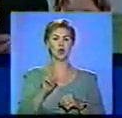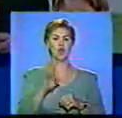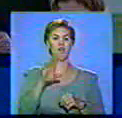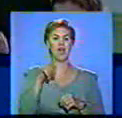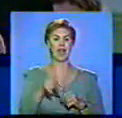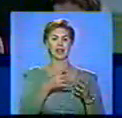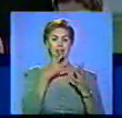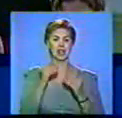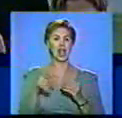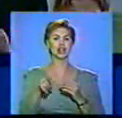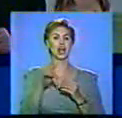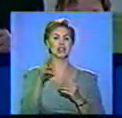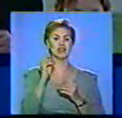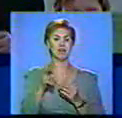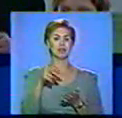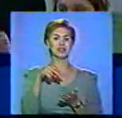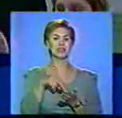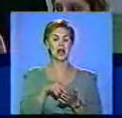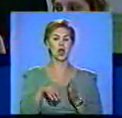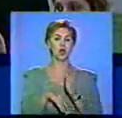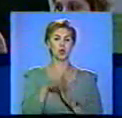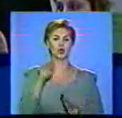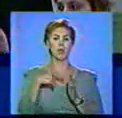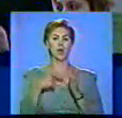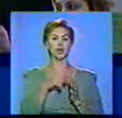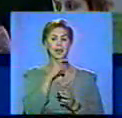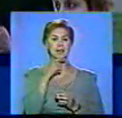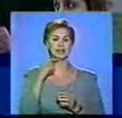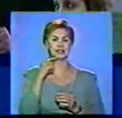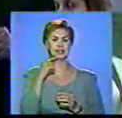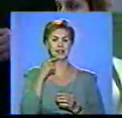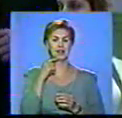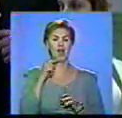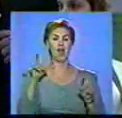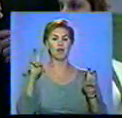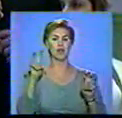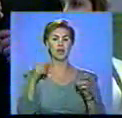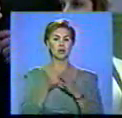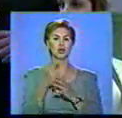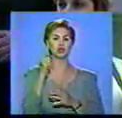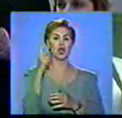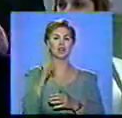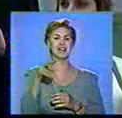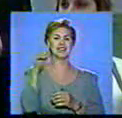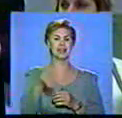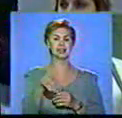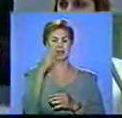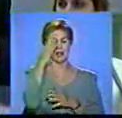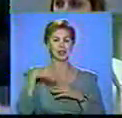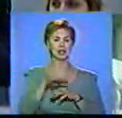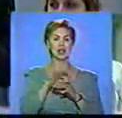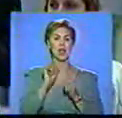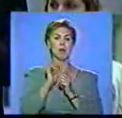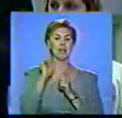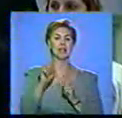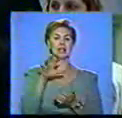дни Железноводск стал лучшим городом России в номинации до 100 тысяч населения и победил,